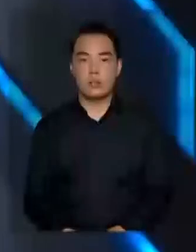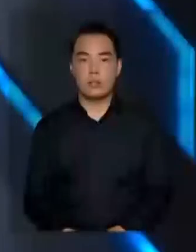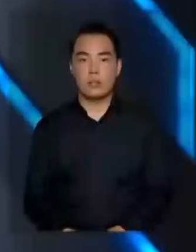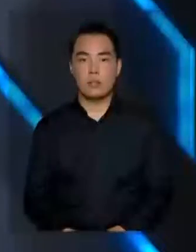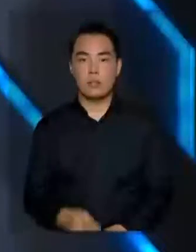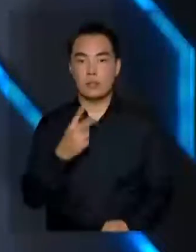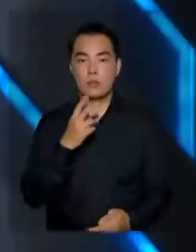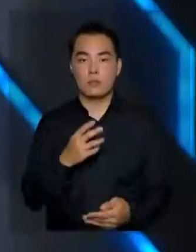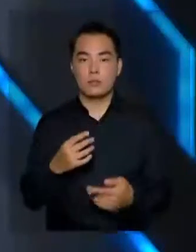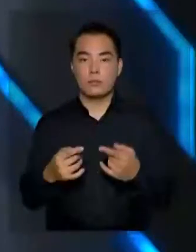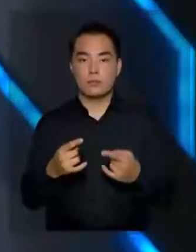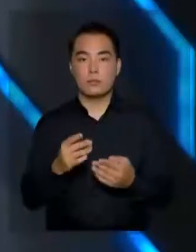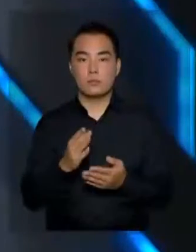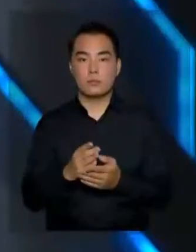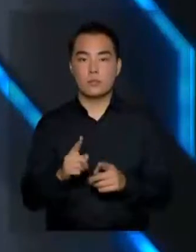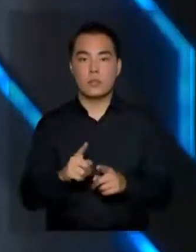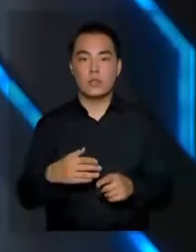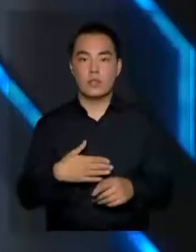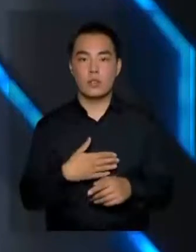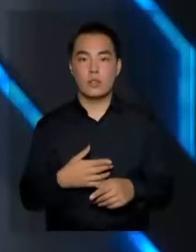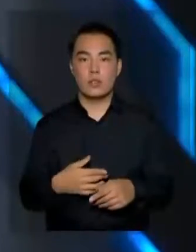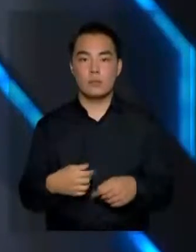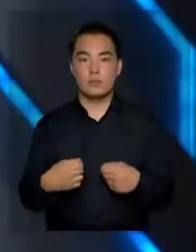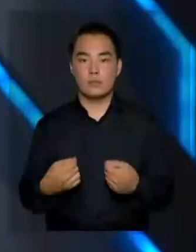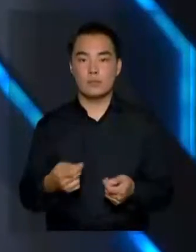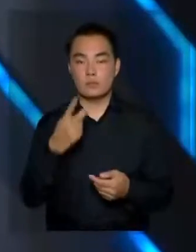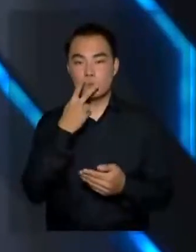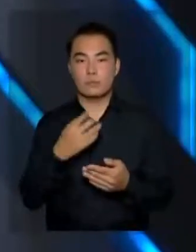Құрметті көрермен, хабарымызды бастамас бұрын аңдатпаны көріп